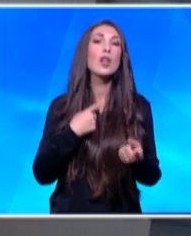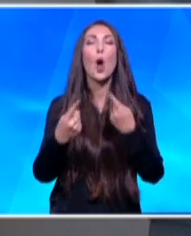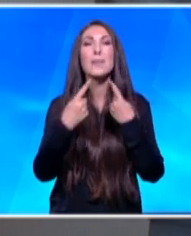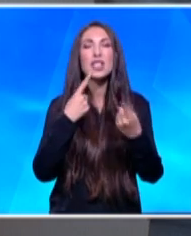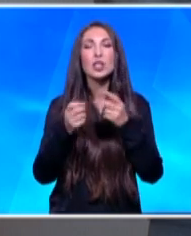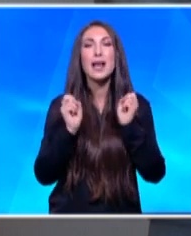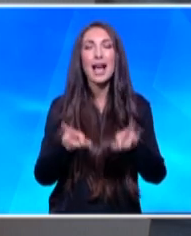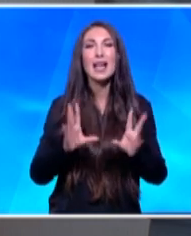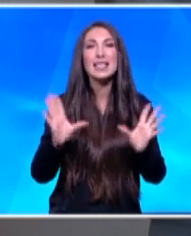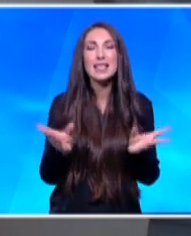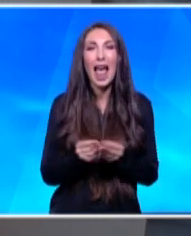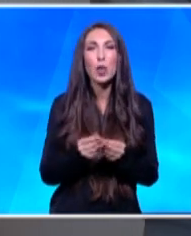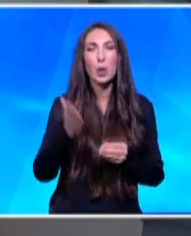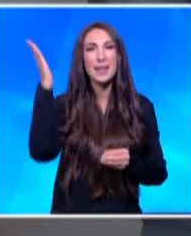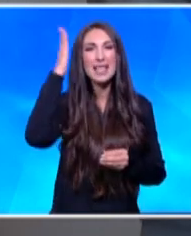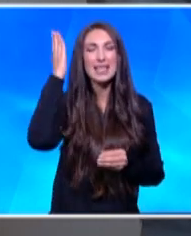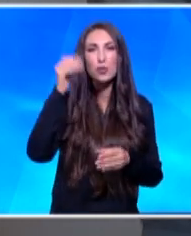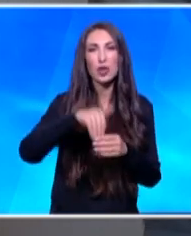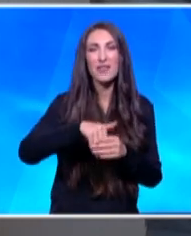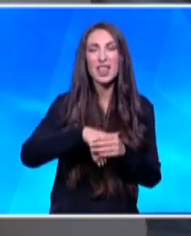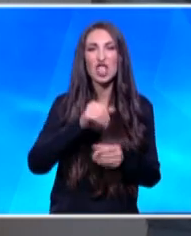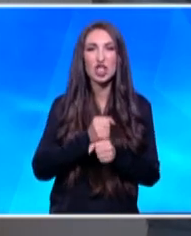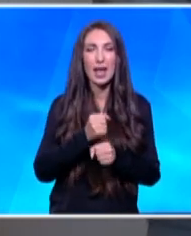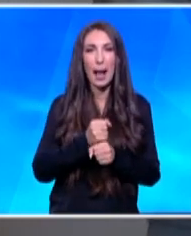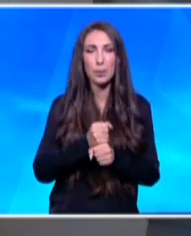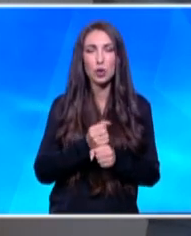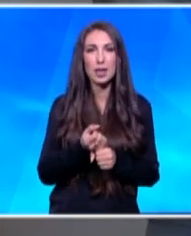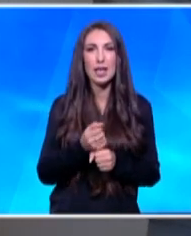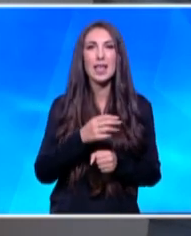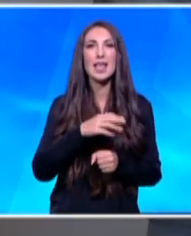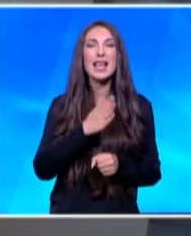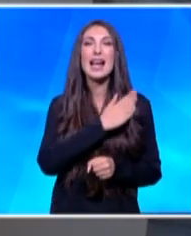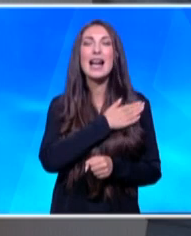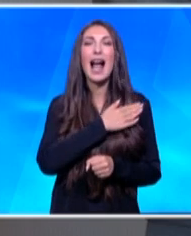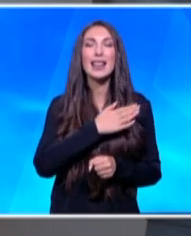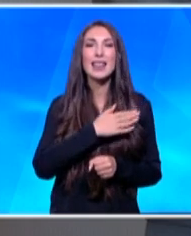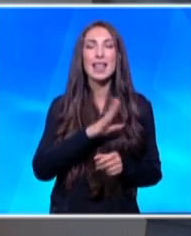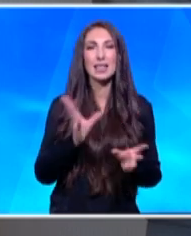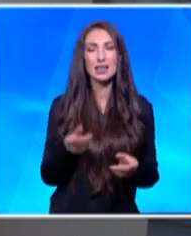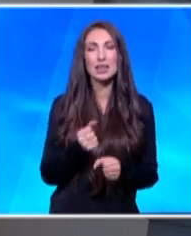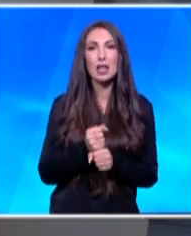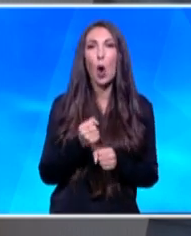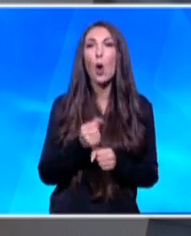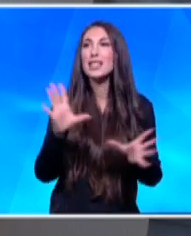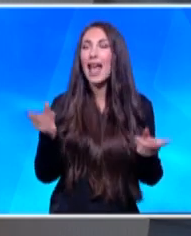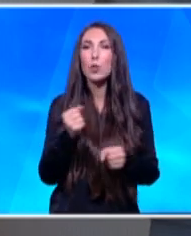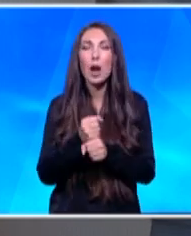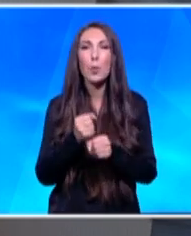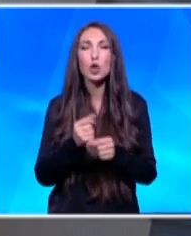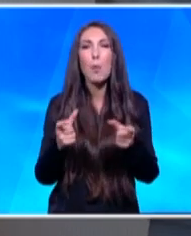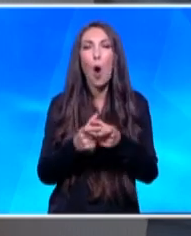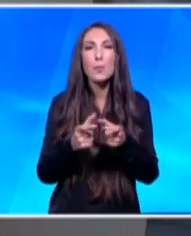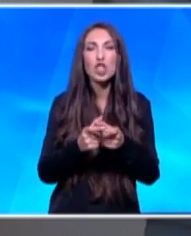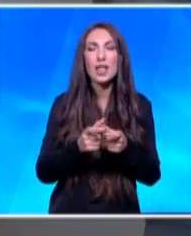Обсъждахме как заедно с Министерството на вътрешните работи и КАТ да работим с общините. Те отдавна